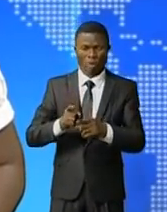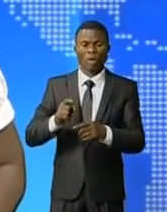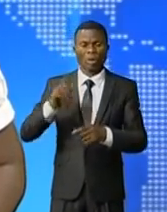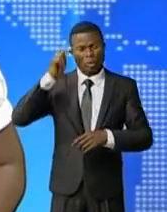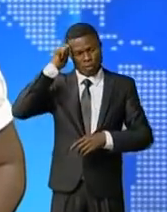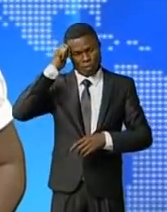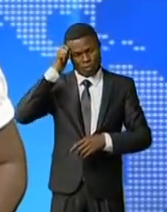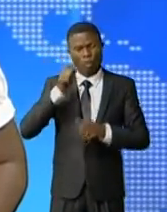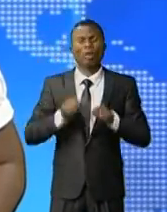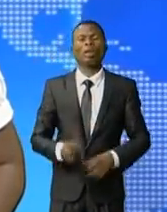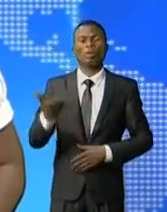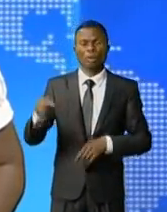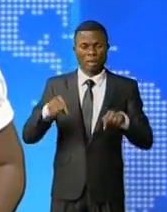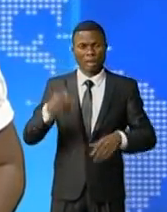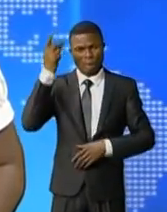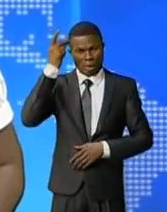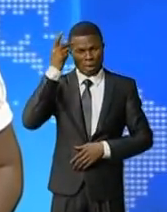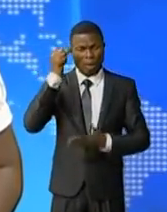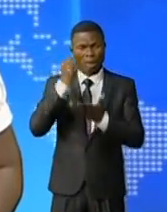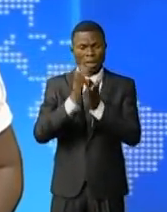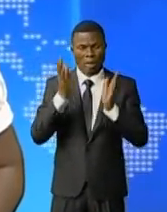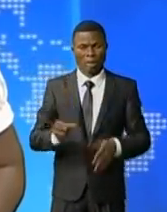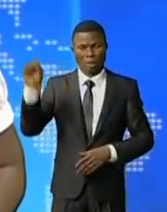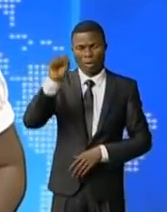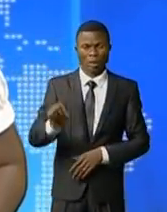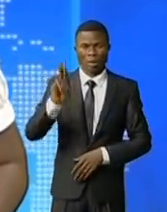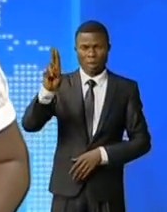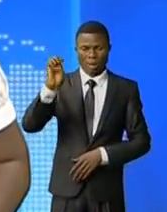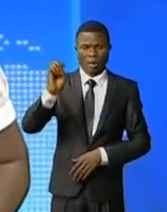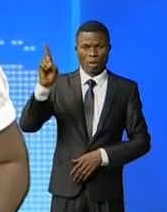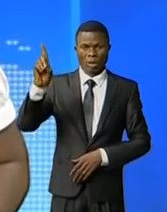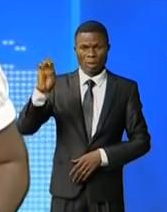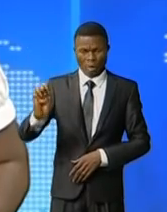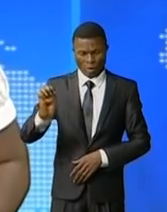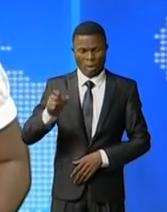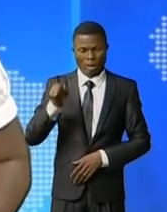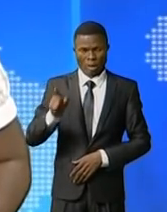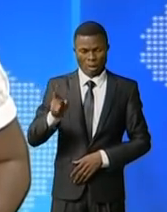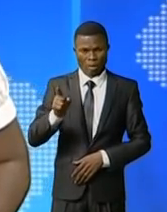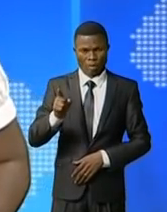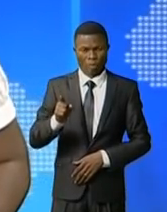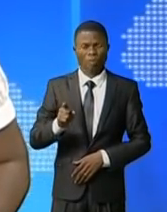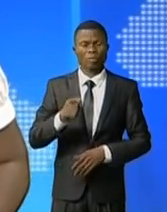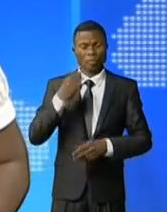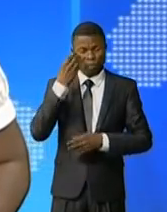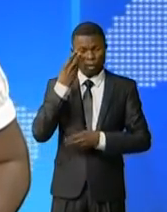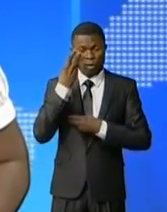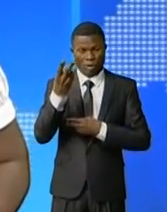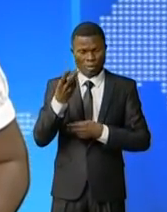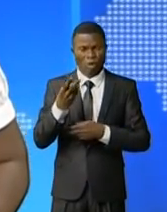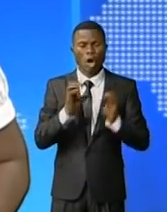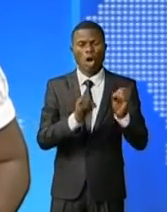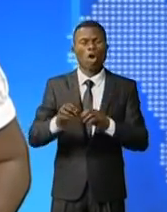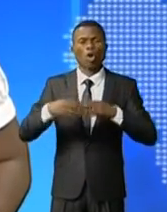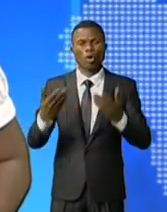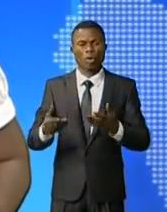commémorer son décès. Ici à Kinshasa, l'ambassadeur de Suède, Henrik Rasbrand, a examiné la faisabilité